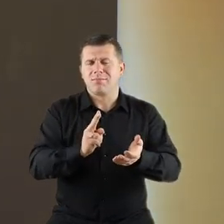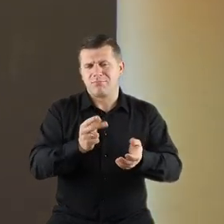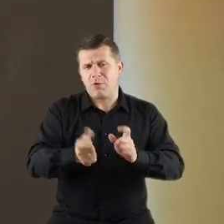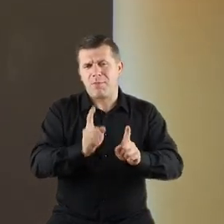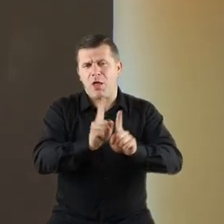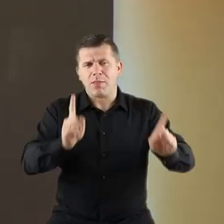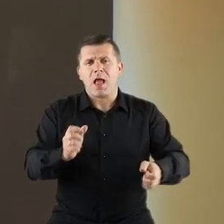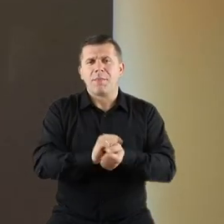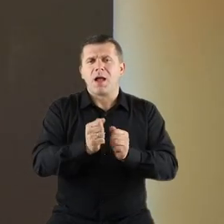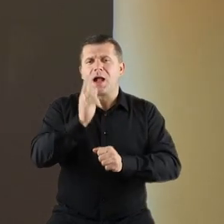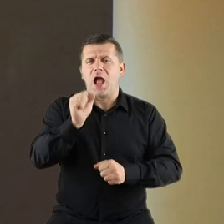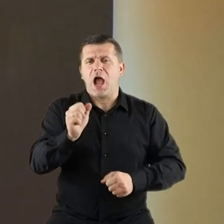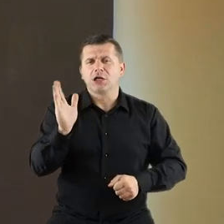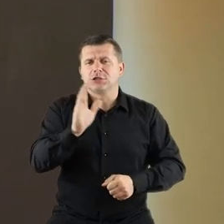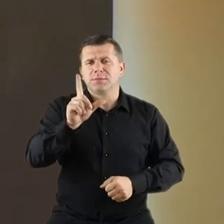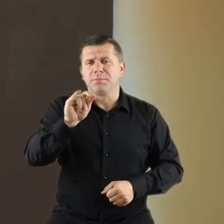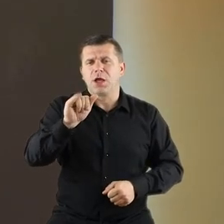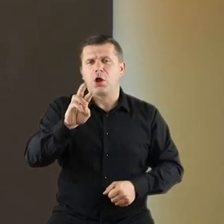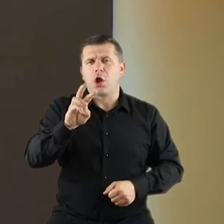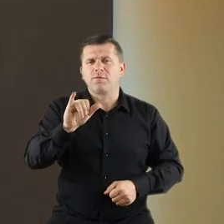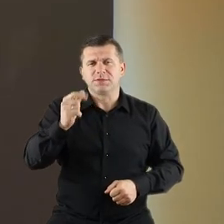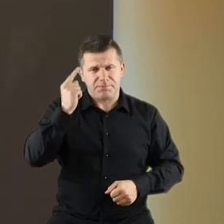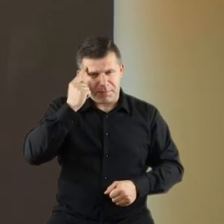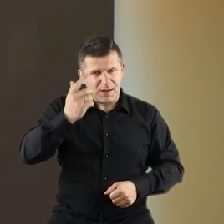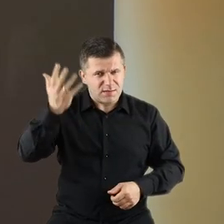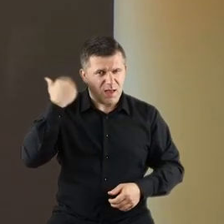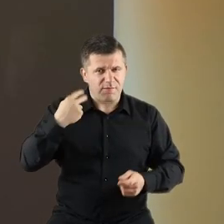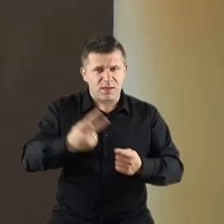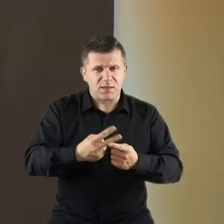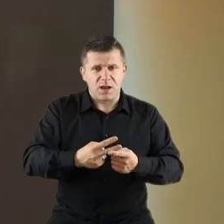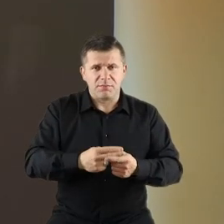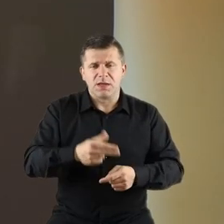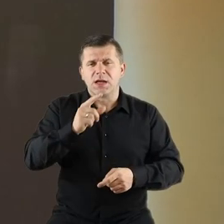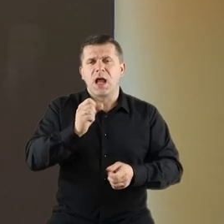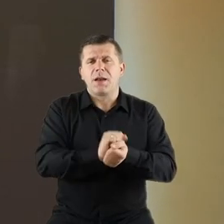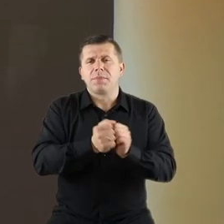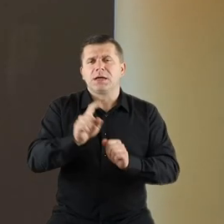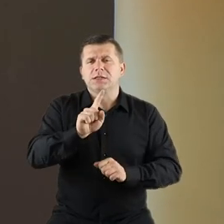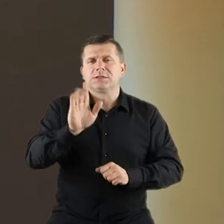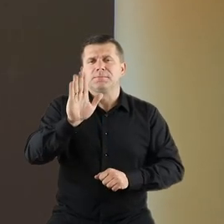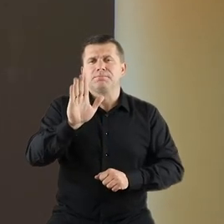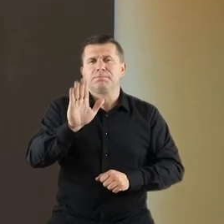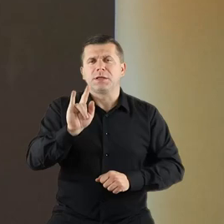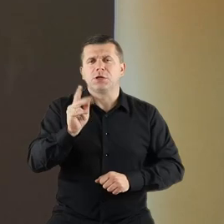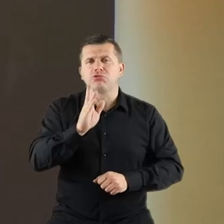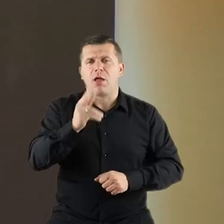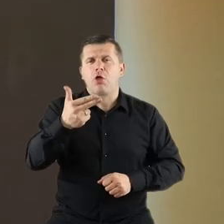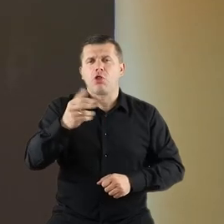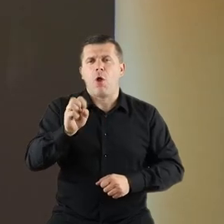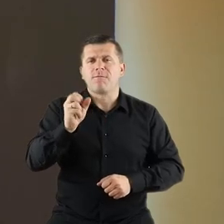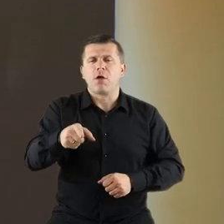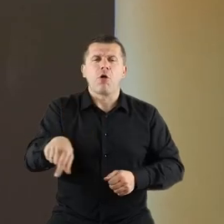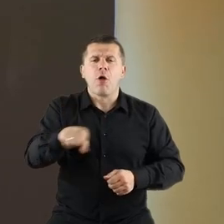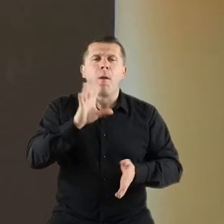pamiętacie typu Zbyszek Nowak to właściwie to jest powielanie tych samych praktyk